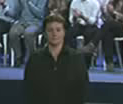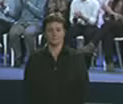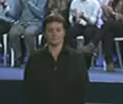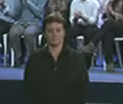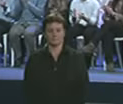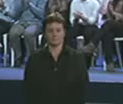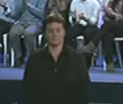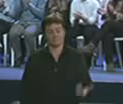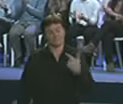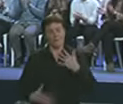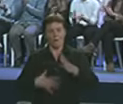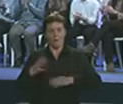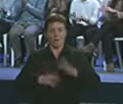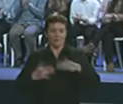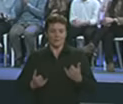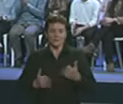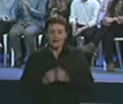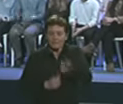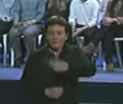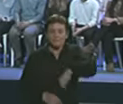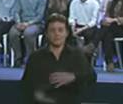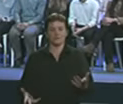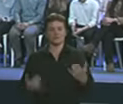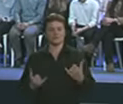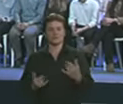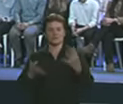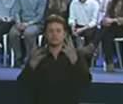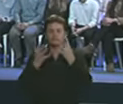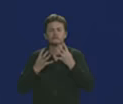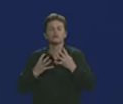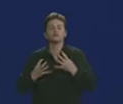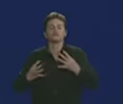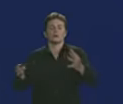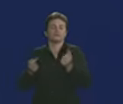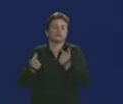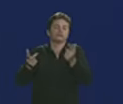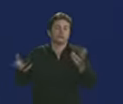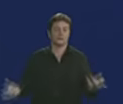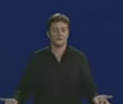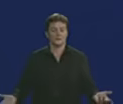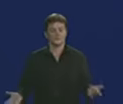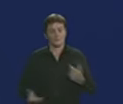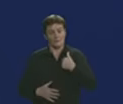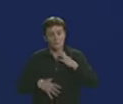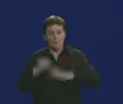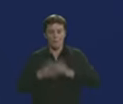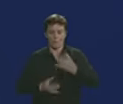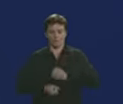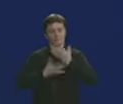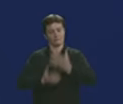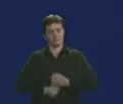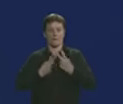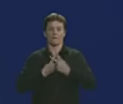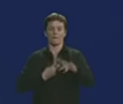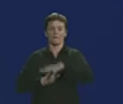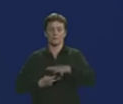Je suis heureux d'être ici parmi vous, devant cette foule innombrable. Je suis heureux de vous parler.